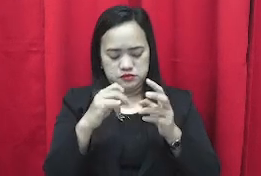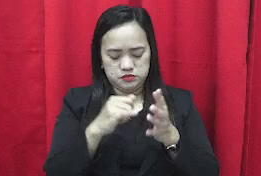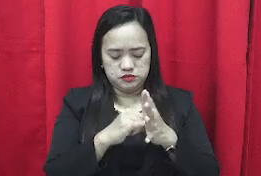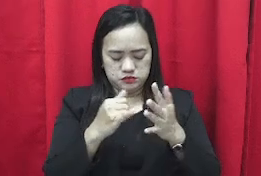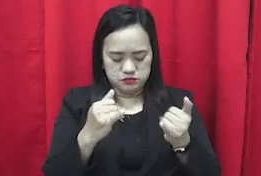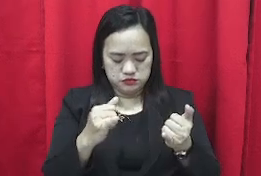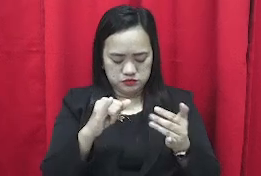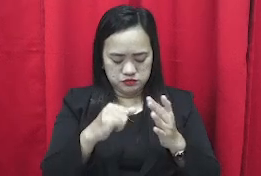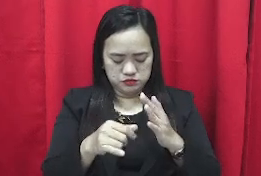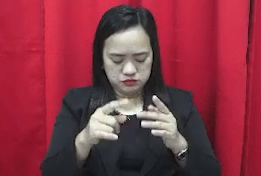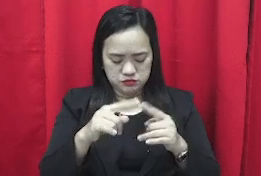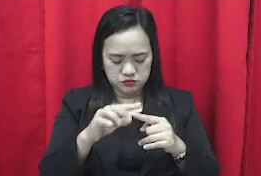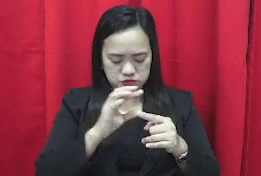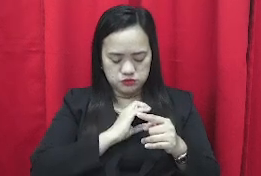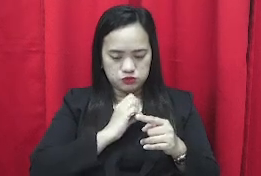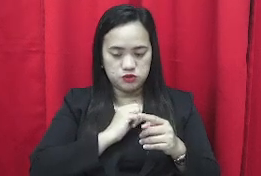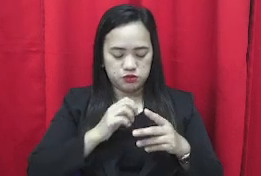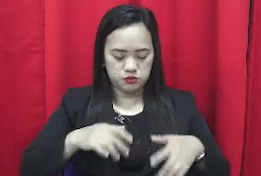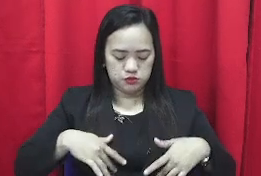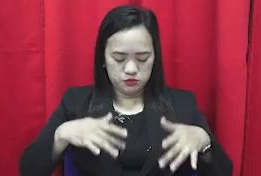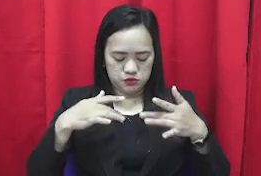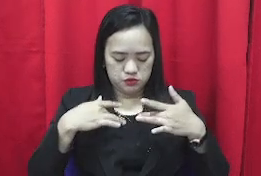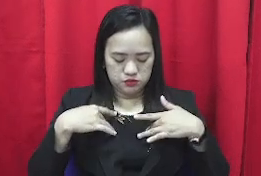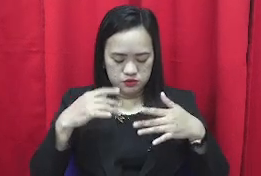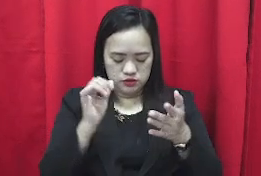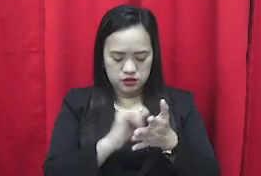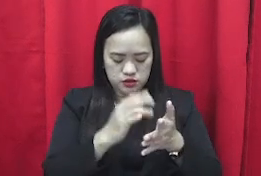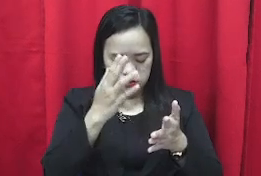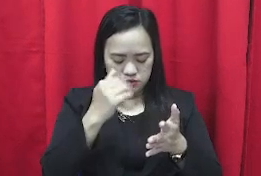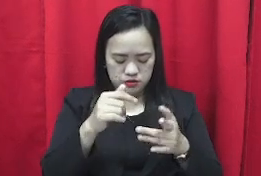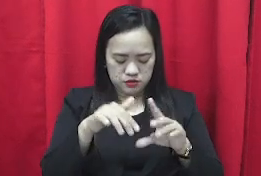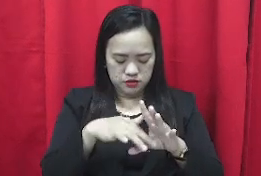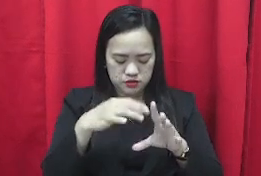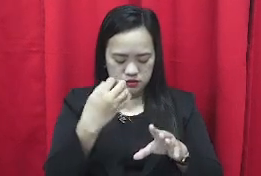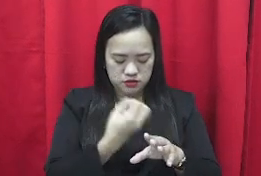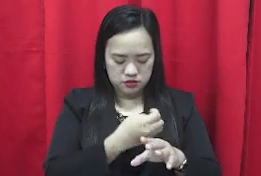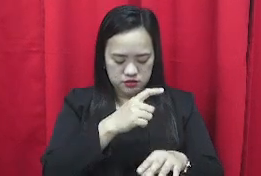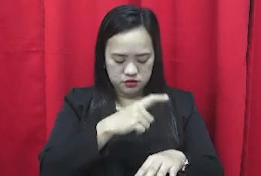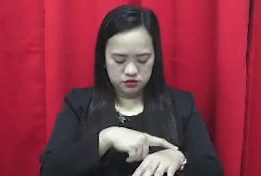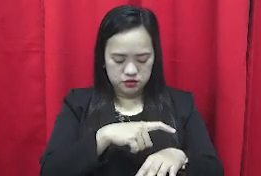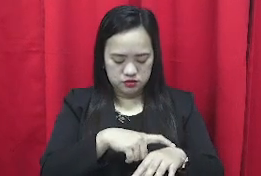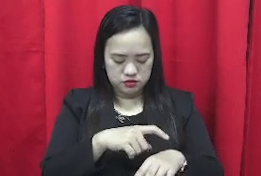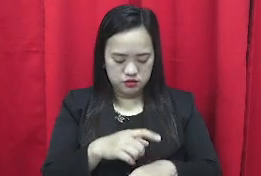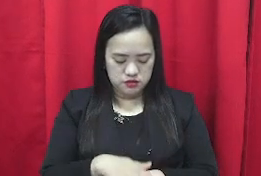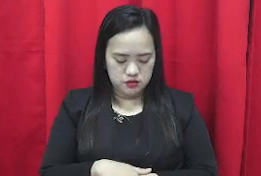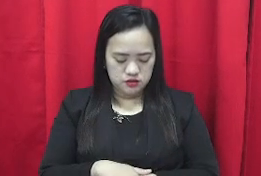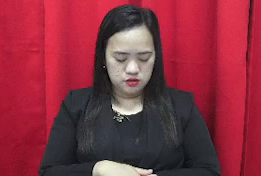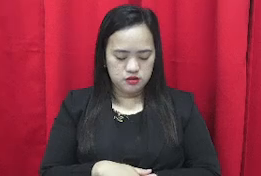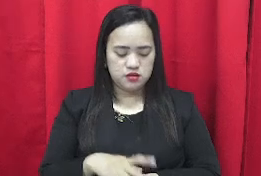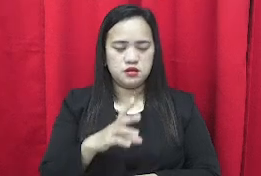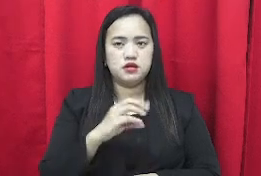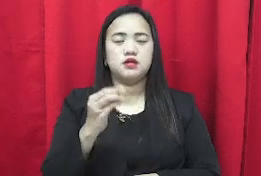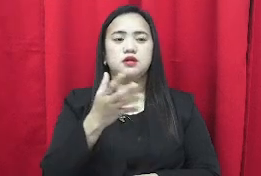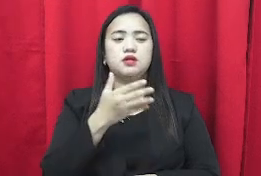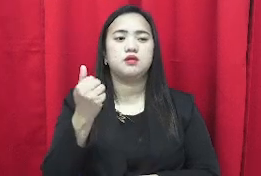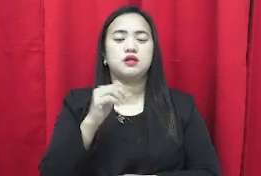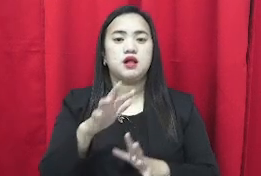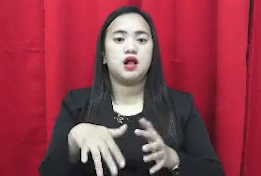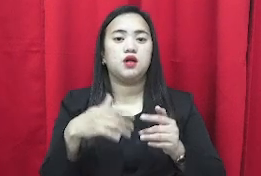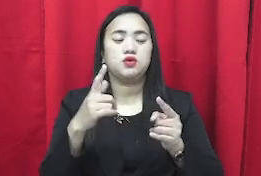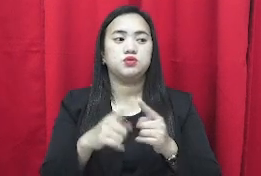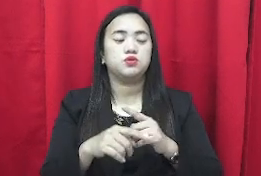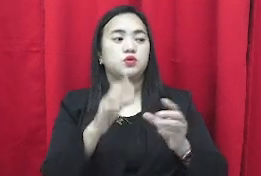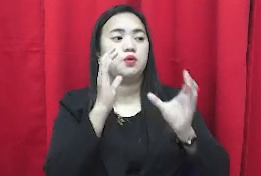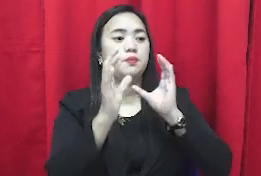ang kanilang edad Kaya napakahalaga ng ganito eh at higit sa lahat mga kapatid mhm yung kanilang pakikipagkapwa